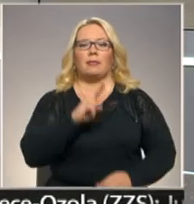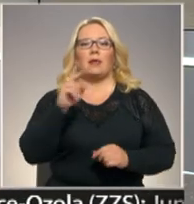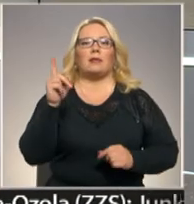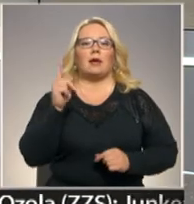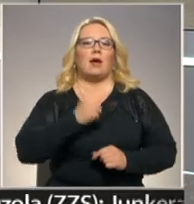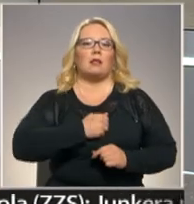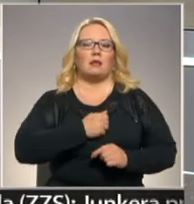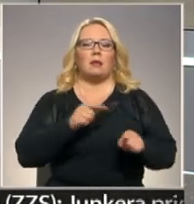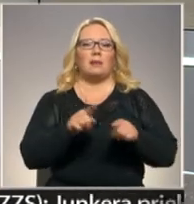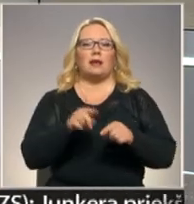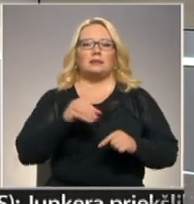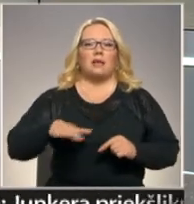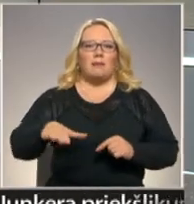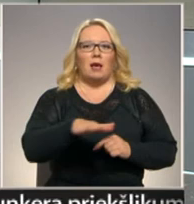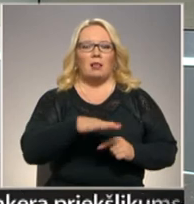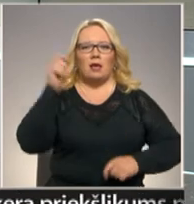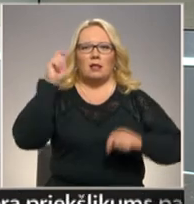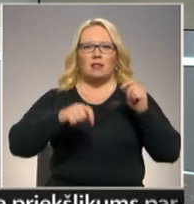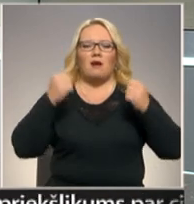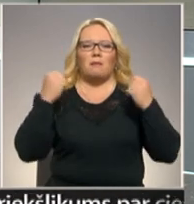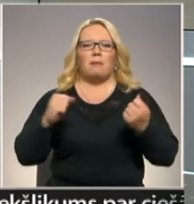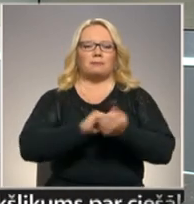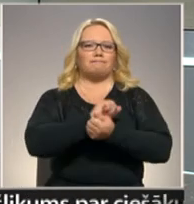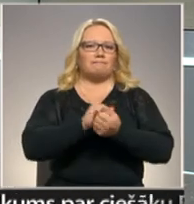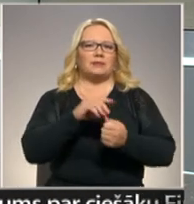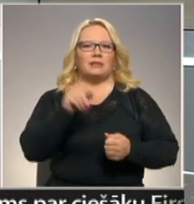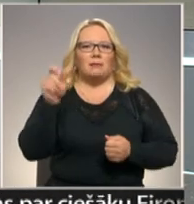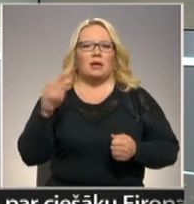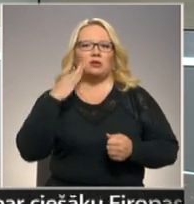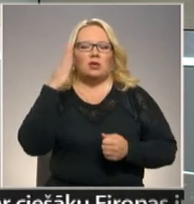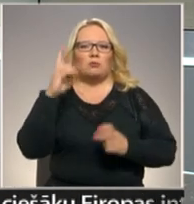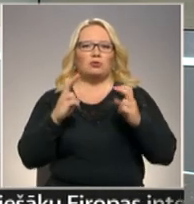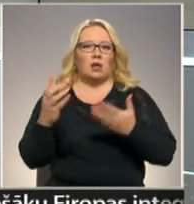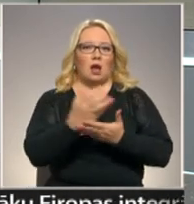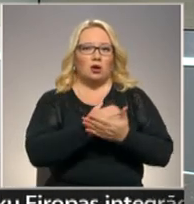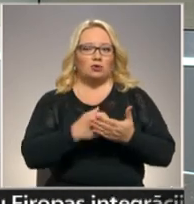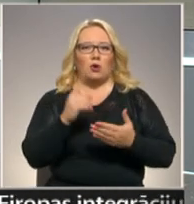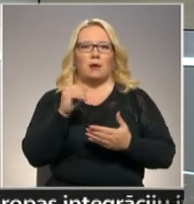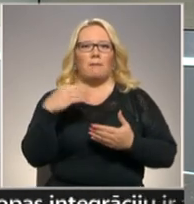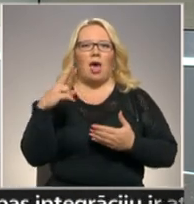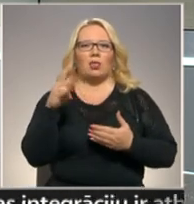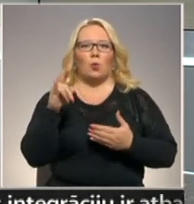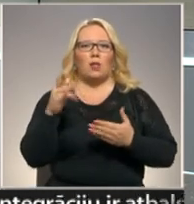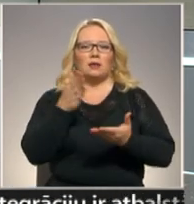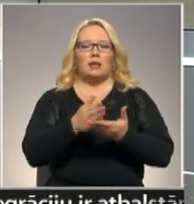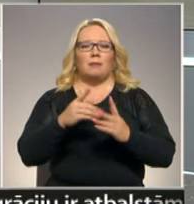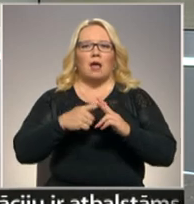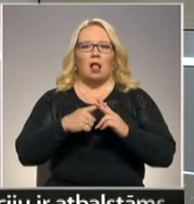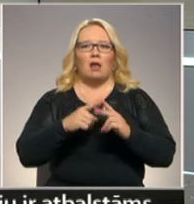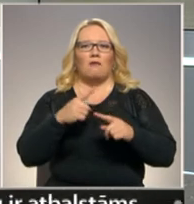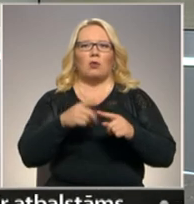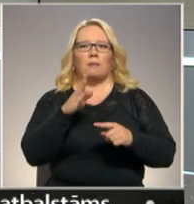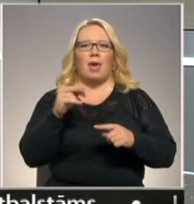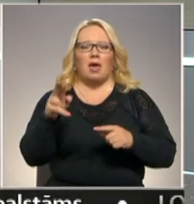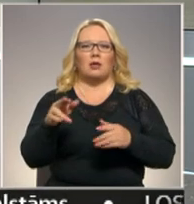Ne tikai Latgalē, bet arī Zemgalē Lietavas pamatīgi sabojājušas zemnieku cerības uz ražu. Pēnkulē starp Jelgavu un Bēni uz lauka